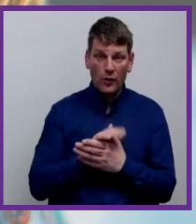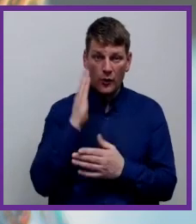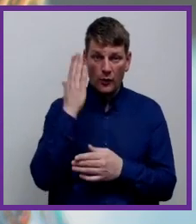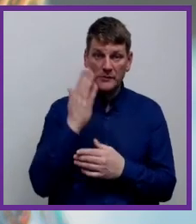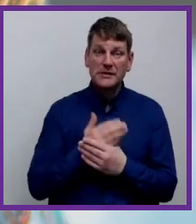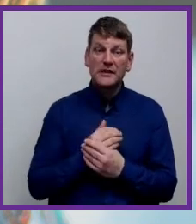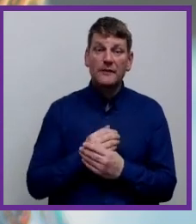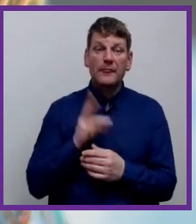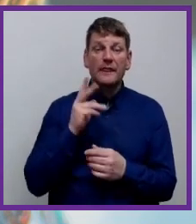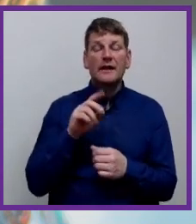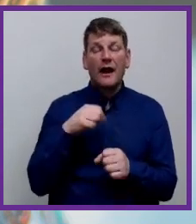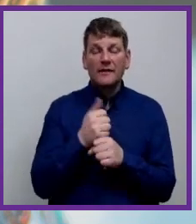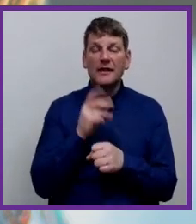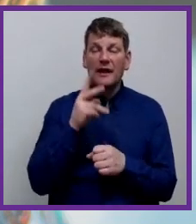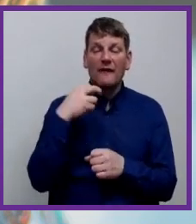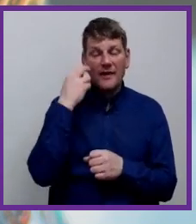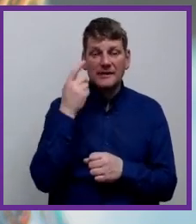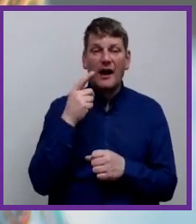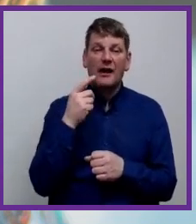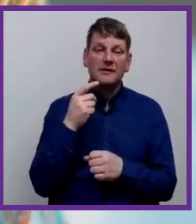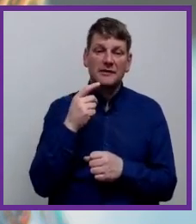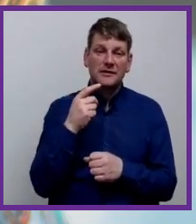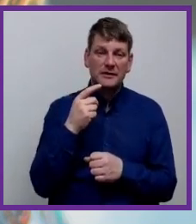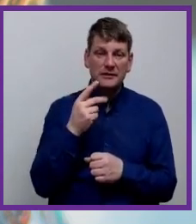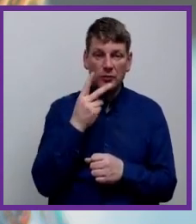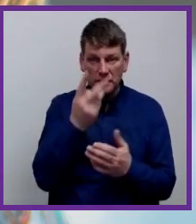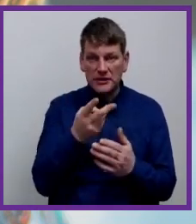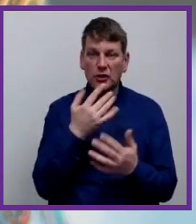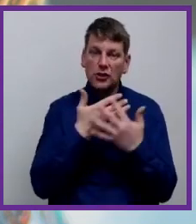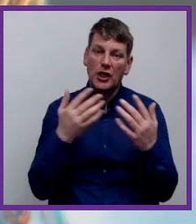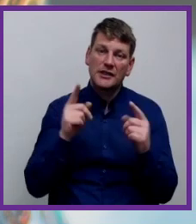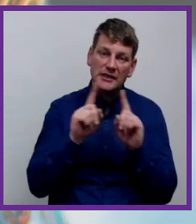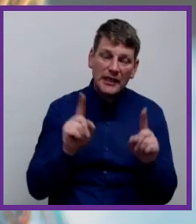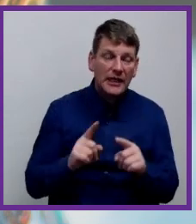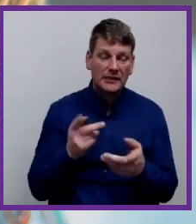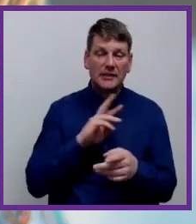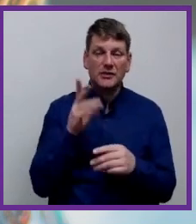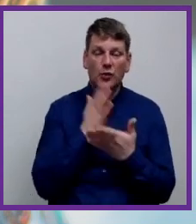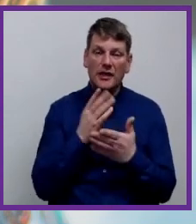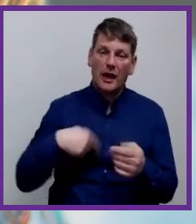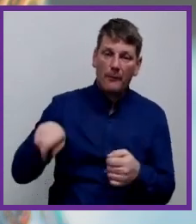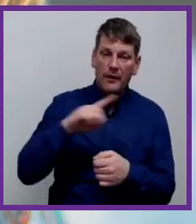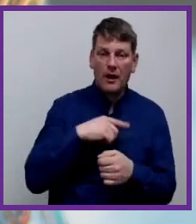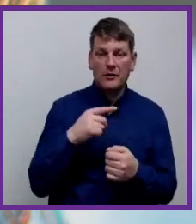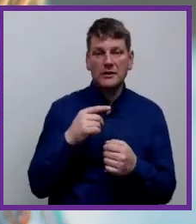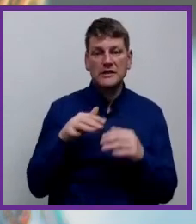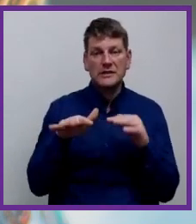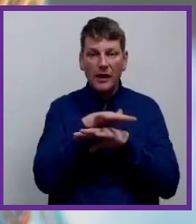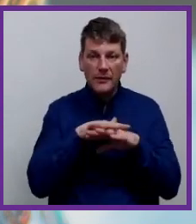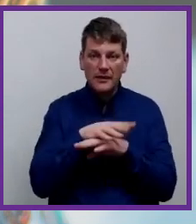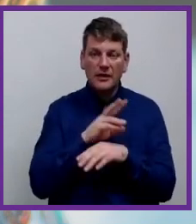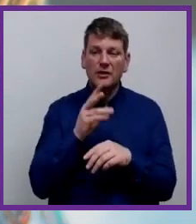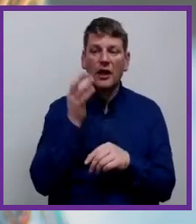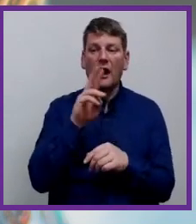kā vecāki rēģē uz dažādām lietām, kas notiek apkārt, kas notiek sabiedrībā, tieši arī, kas